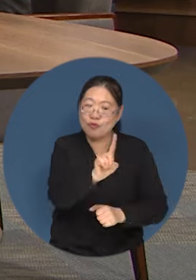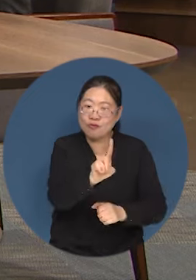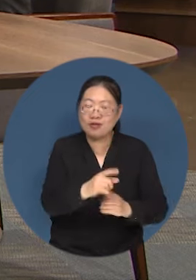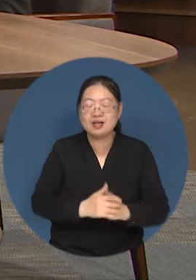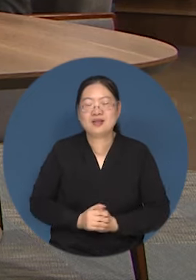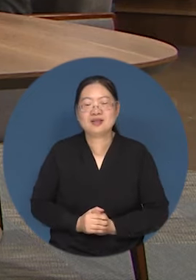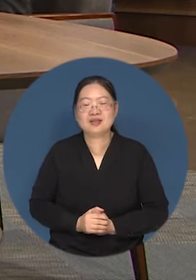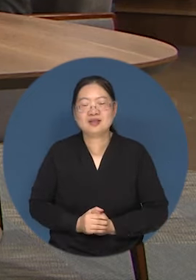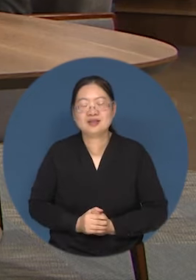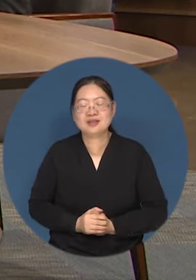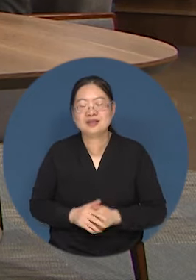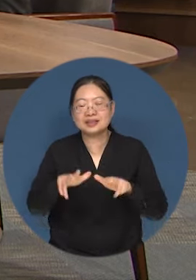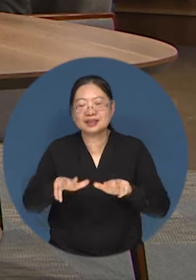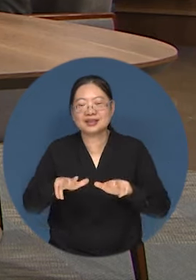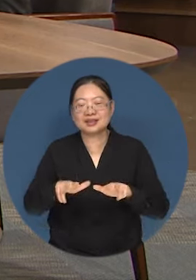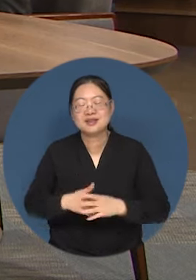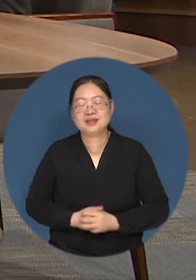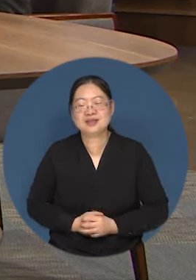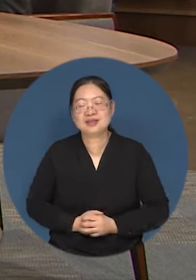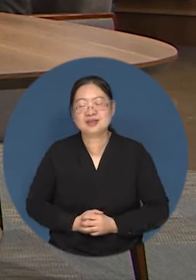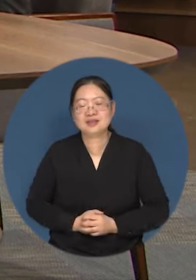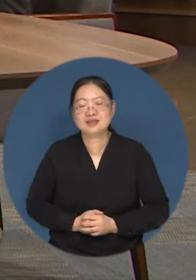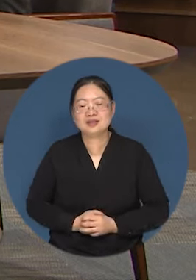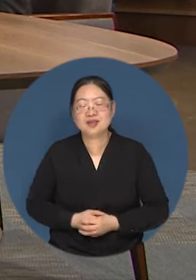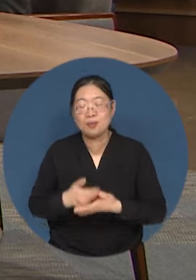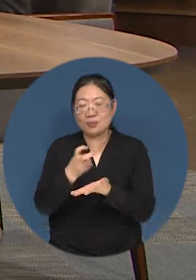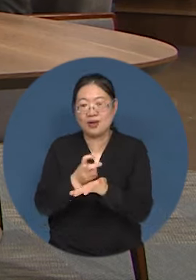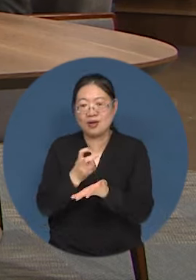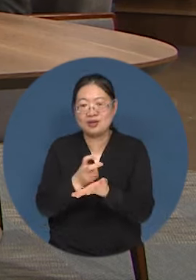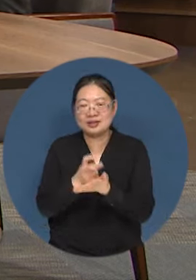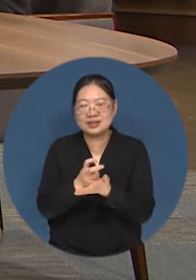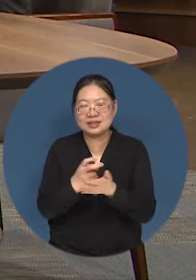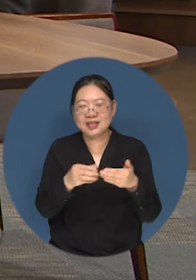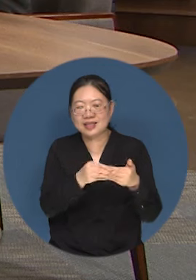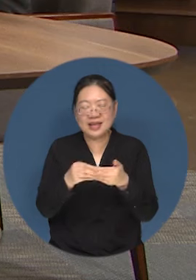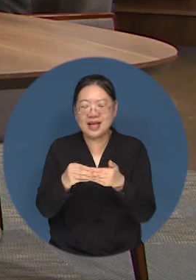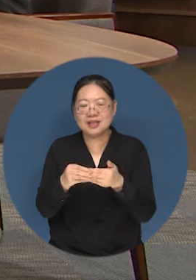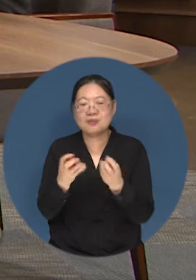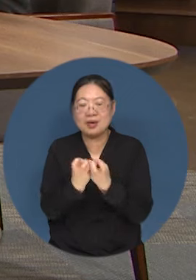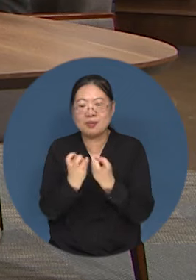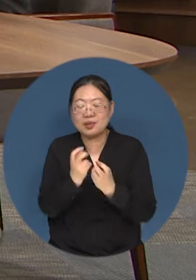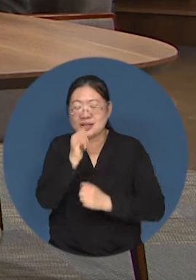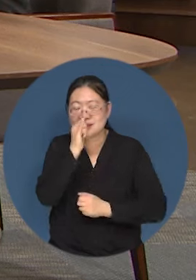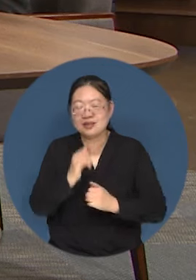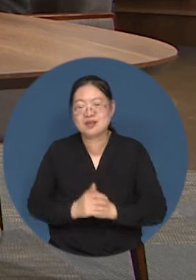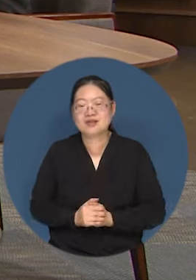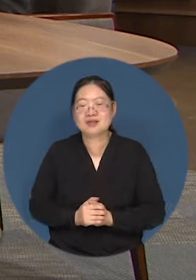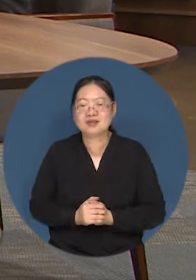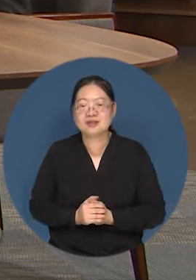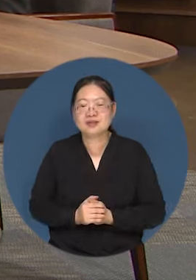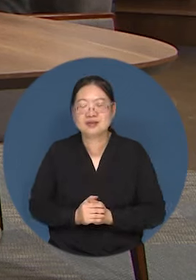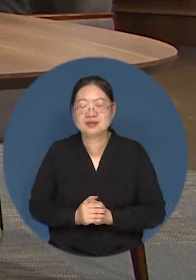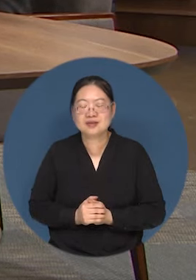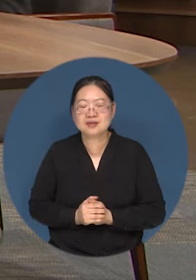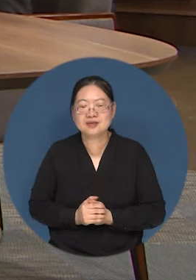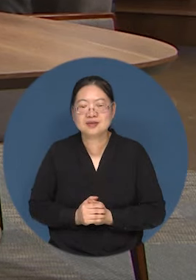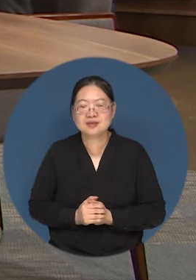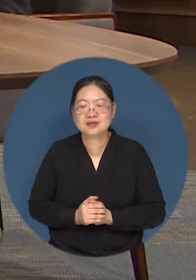합니까? 지금 법적인 그 가이드라인은 있습니다. 그 해양 생태계 보존 및 관리에 관한